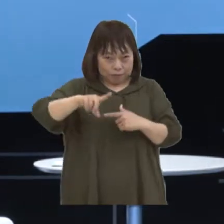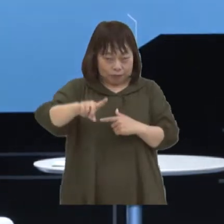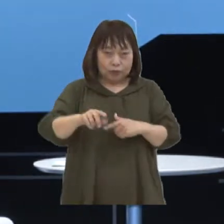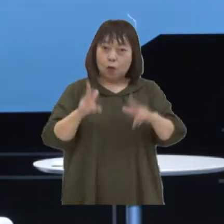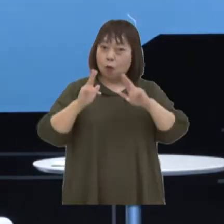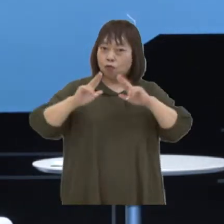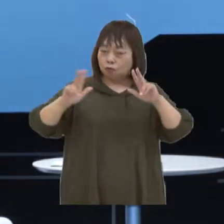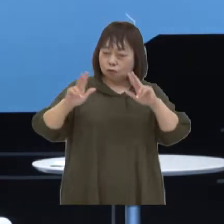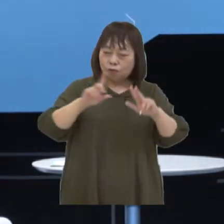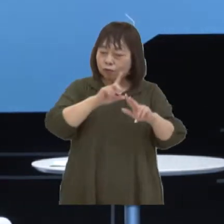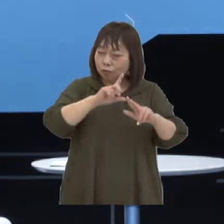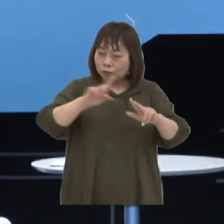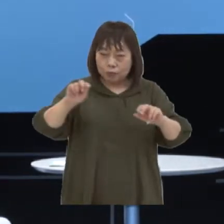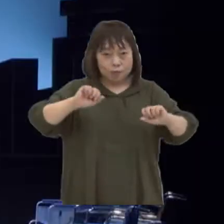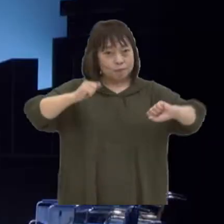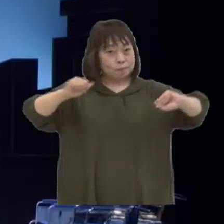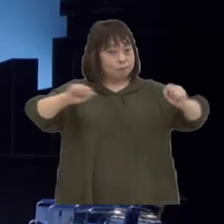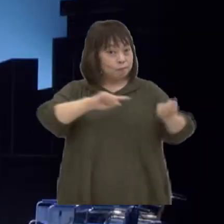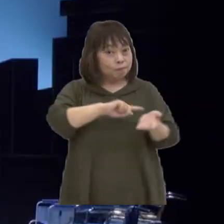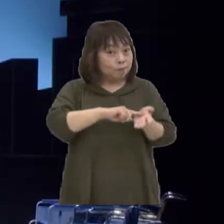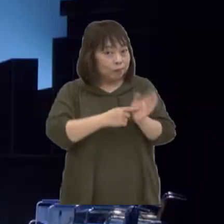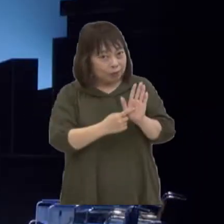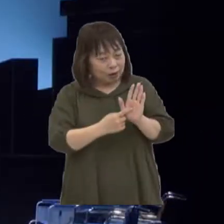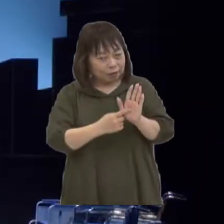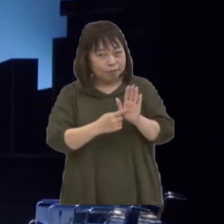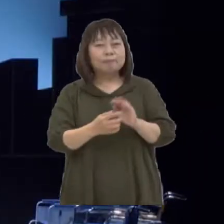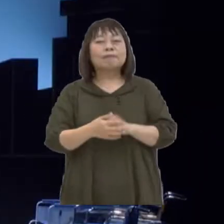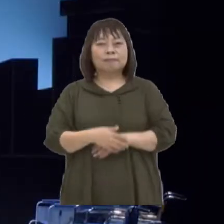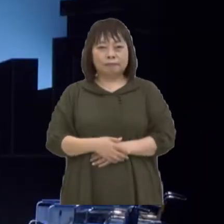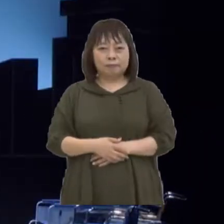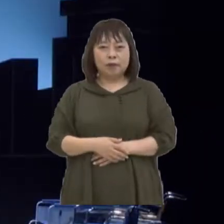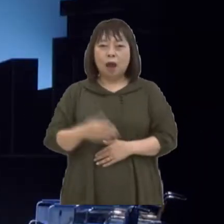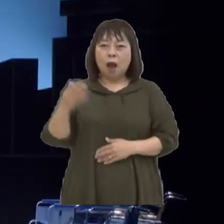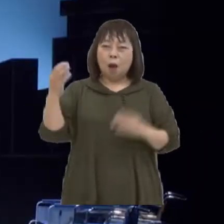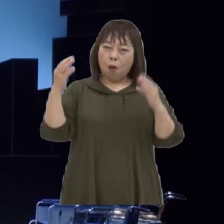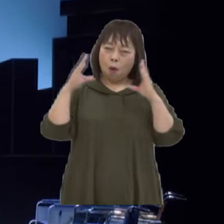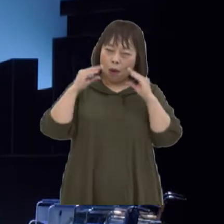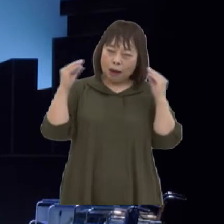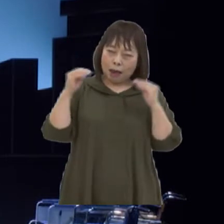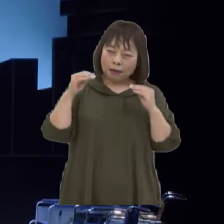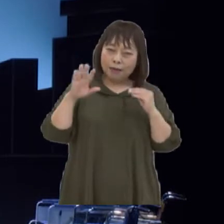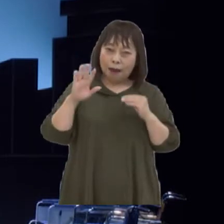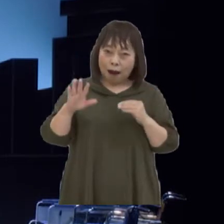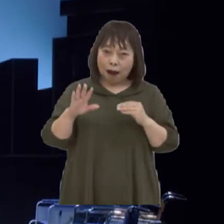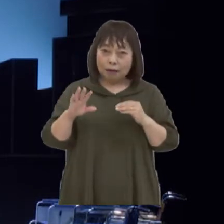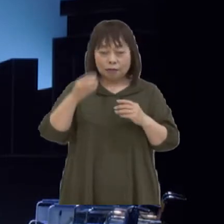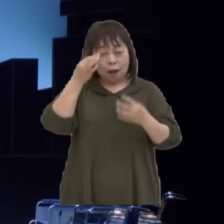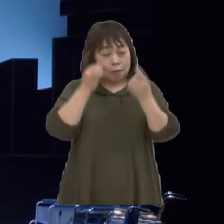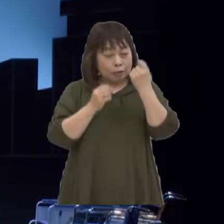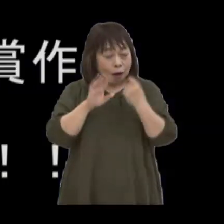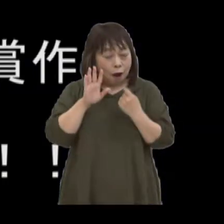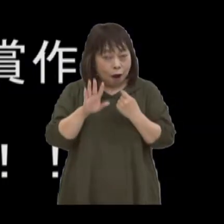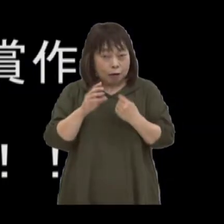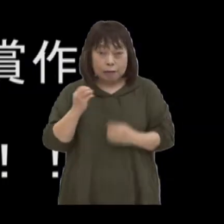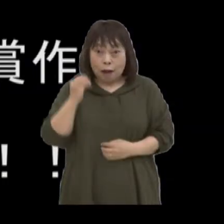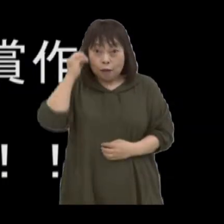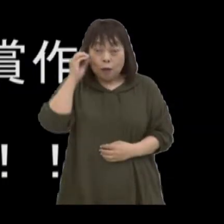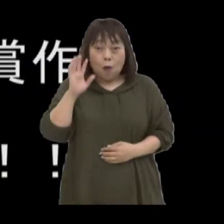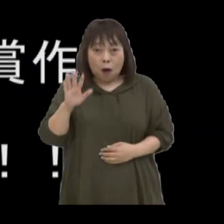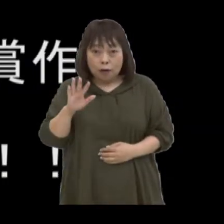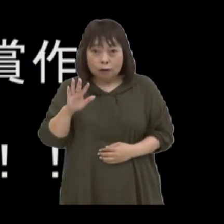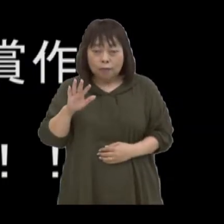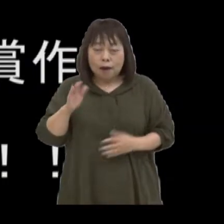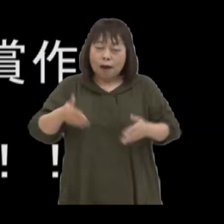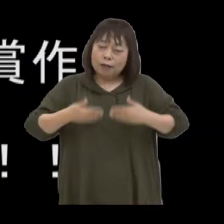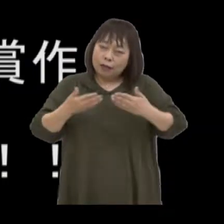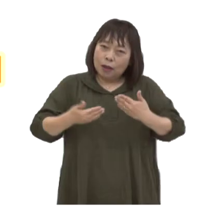、まだまだ見せます、弾けます。笑いあり、涙あり、感動ありの心温ま